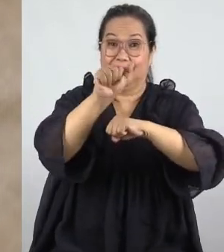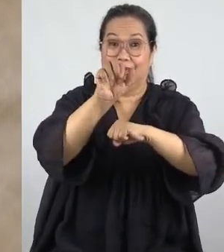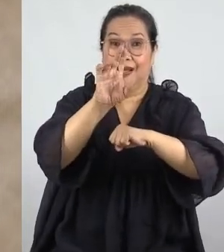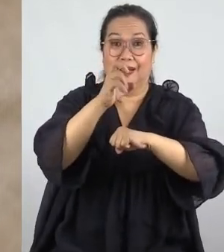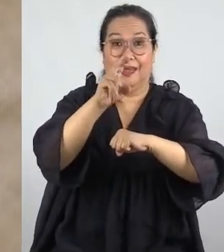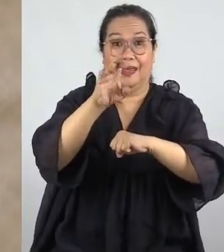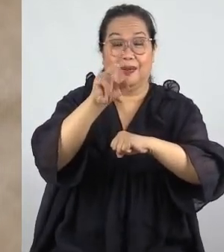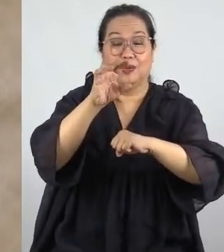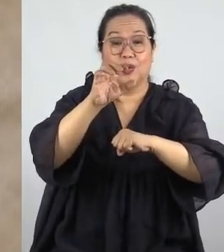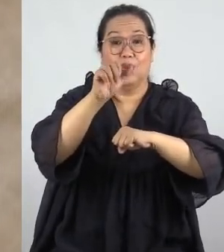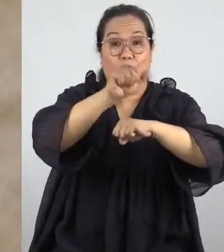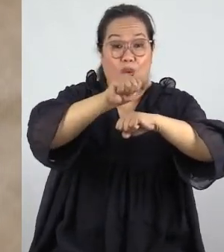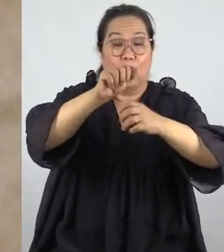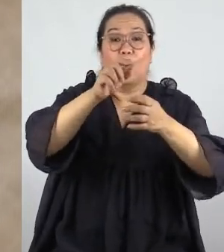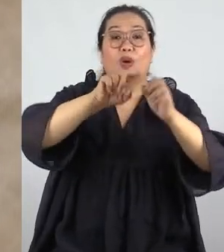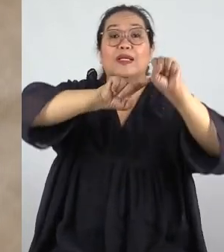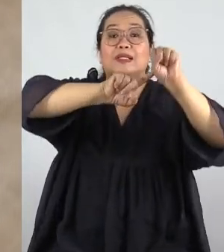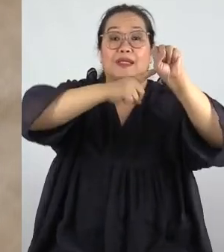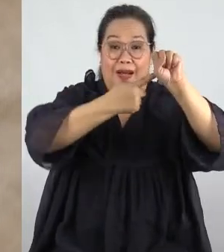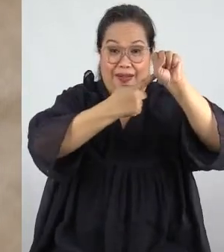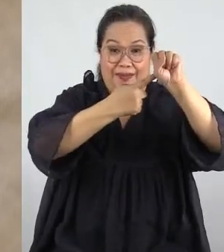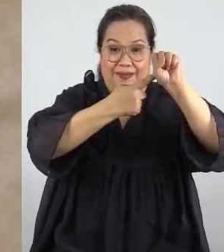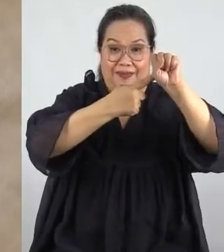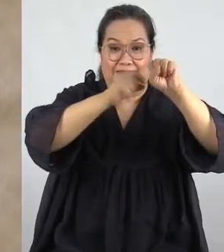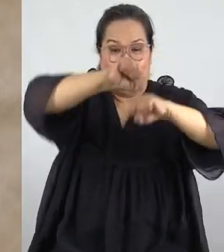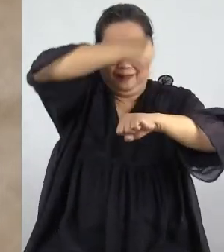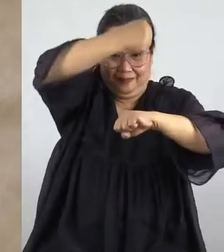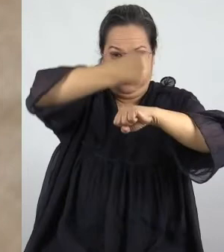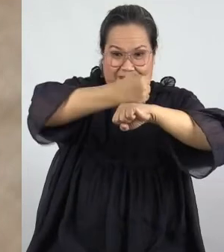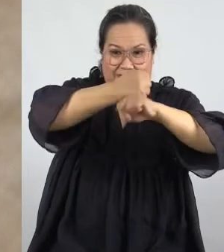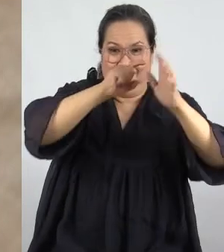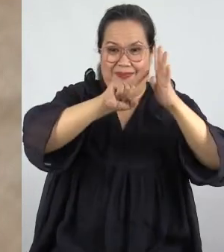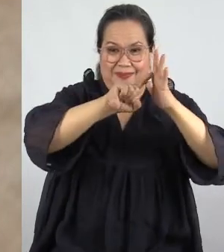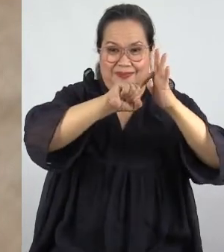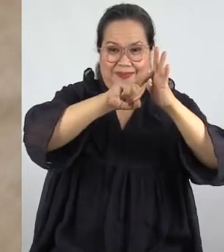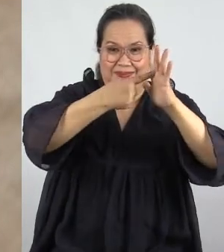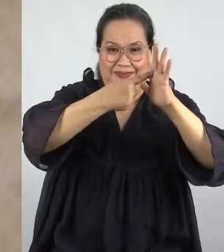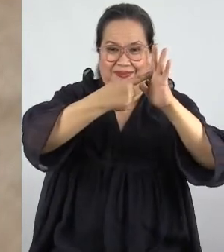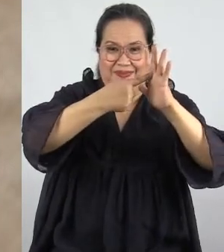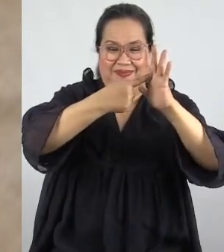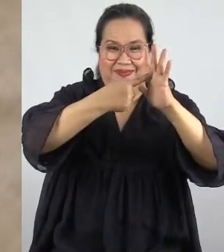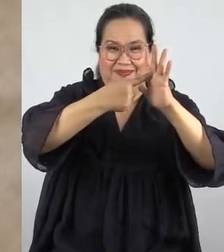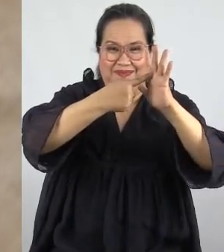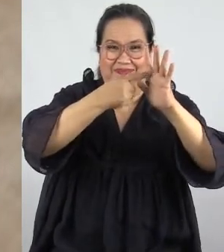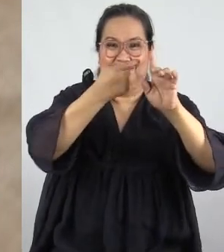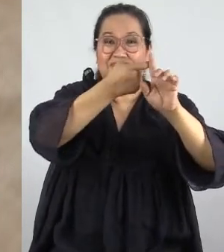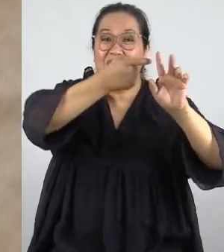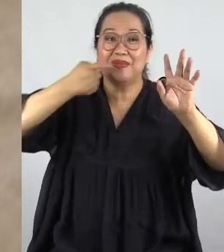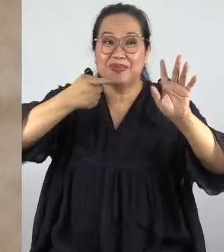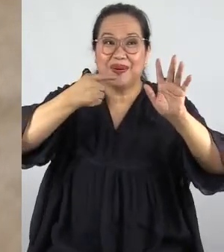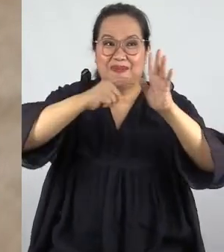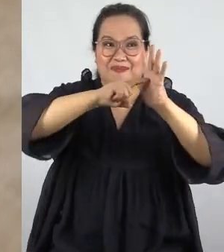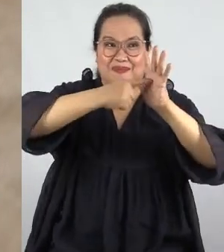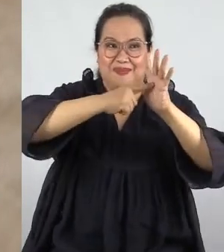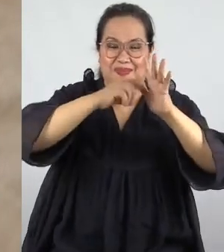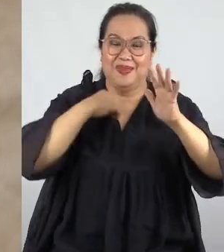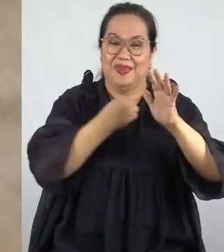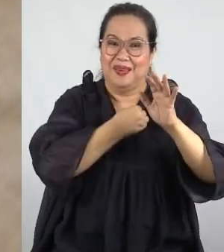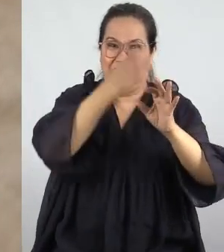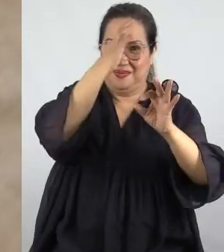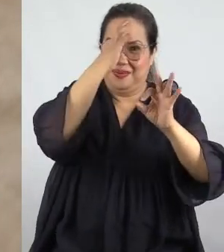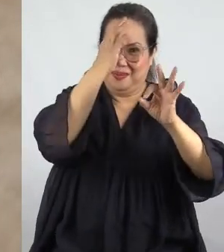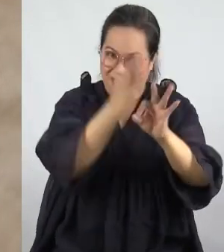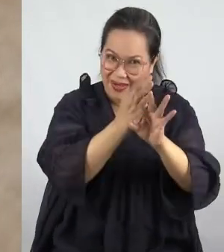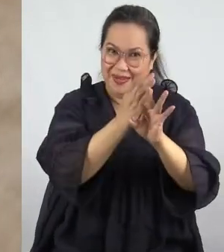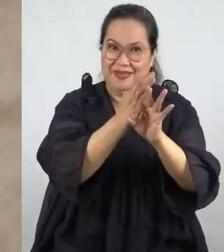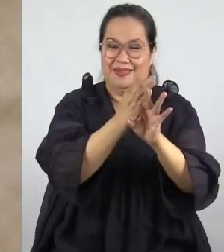sabihin po noon, author. Siya ang nagumpisa. Siya ang nagbigay. Siya ang pinagmulan ng ating